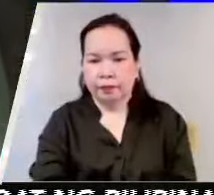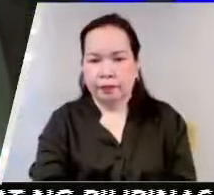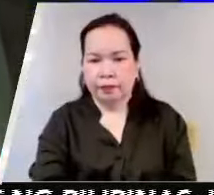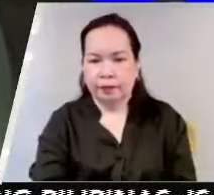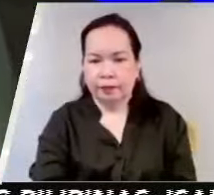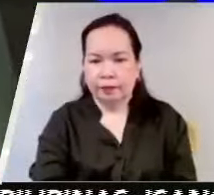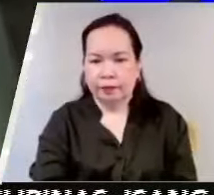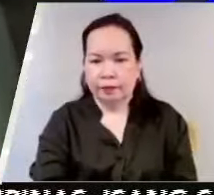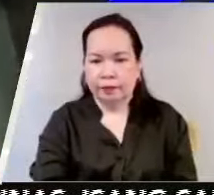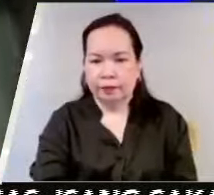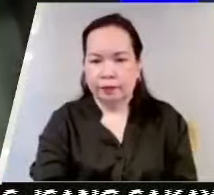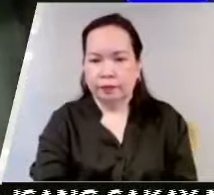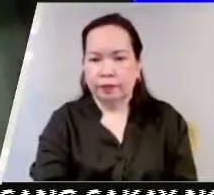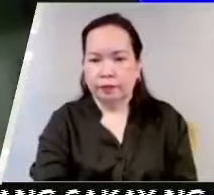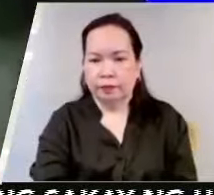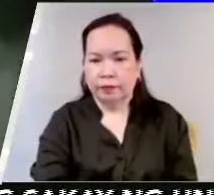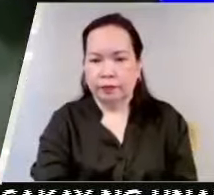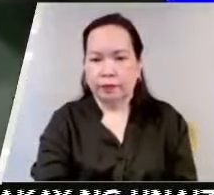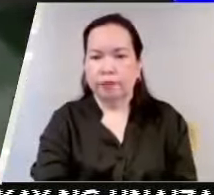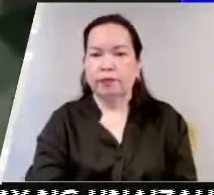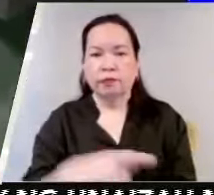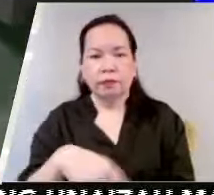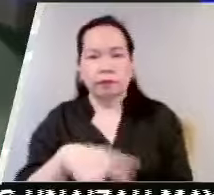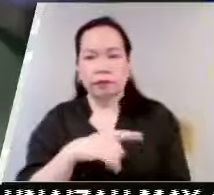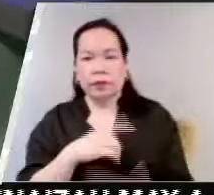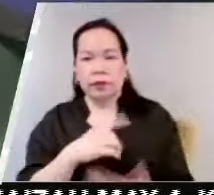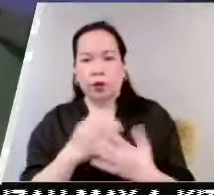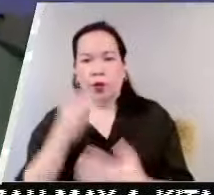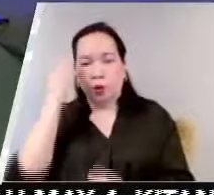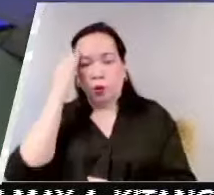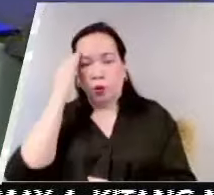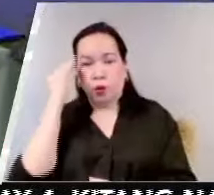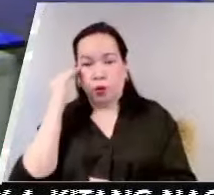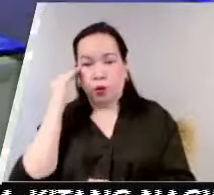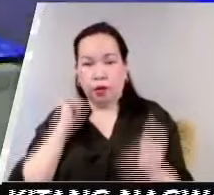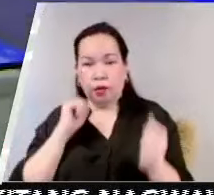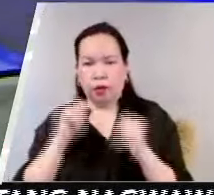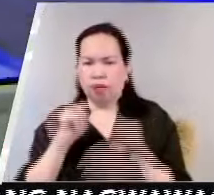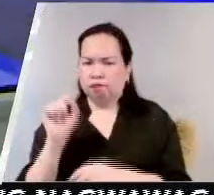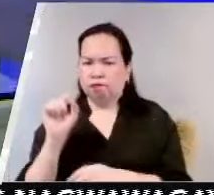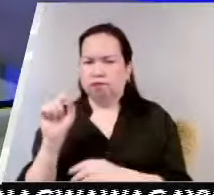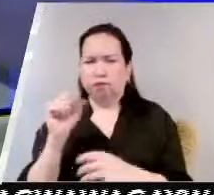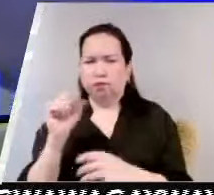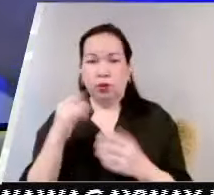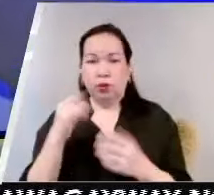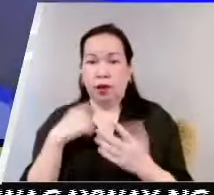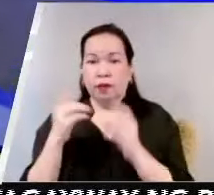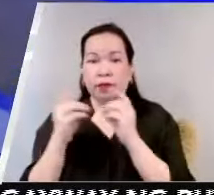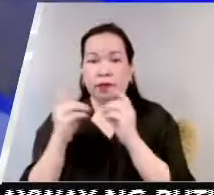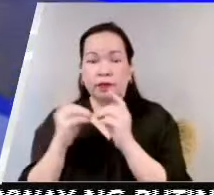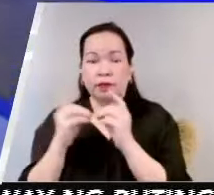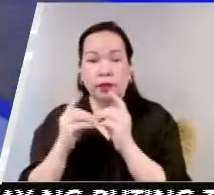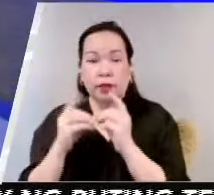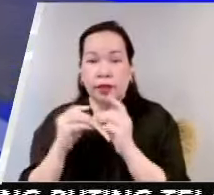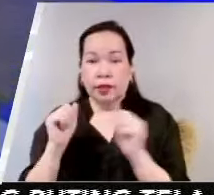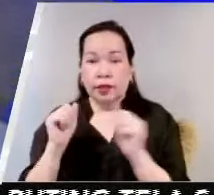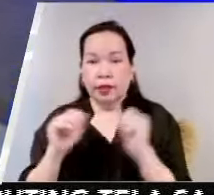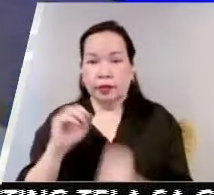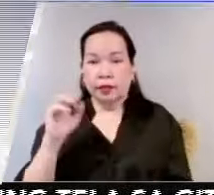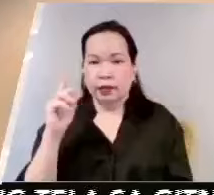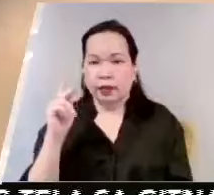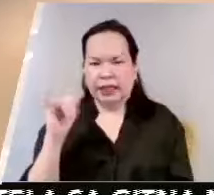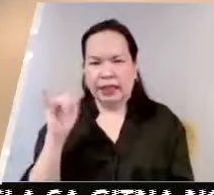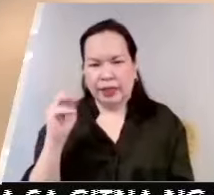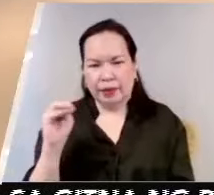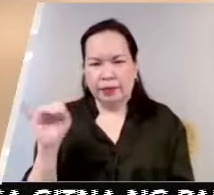Binuldukha ng management company ng Korean actor na si Kim Soo-hyun ang mga usap-usapang nagde-date sila ng Korean actress na si Kim Se-ron. Sa